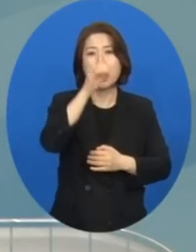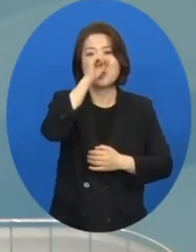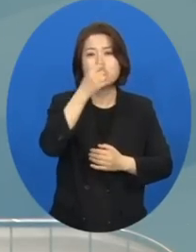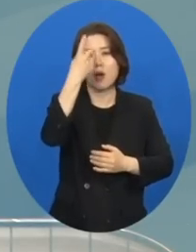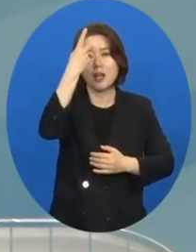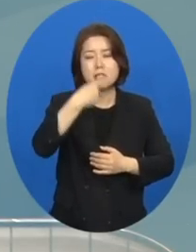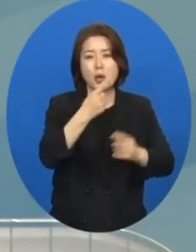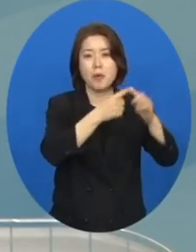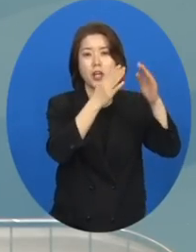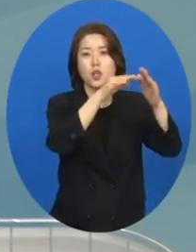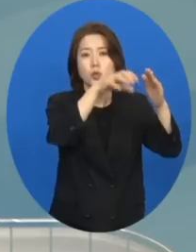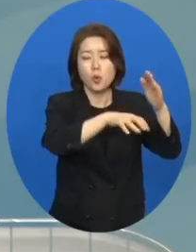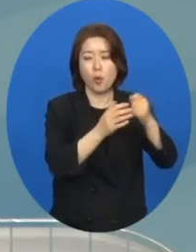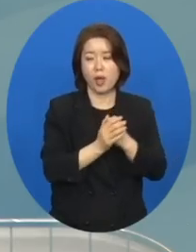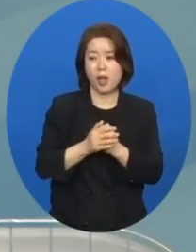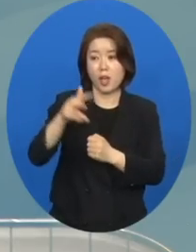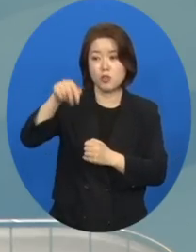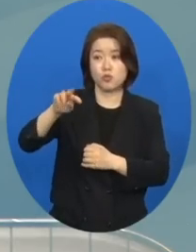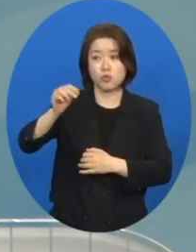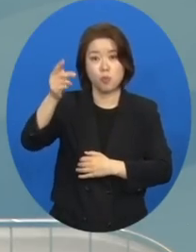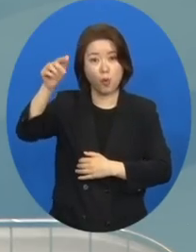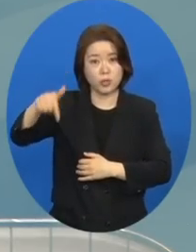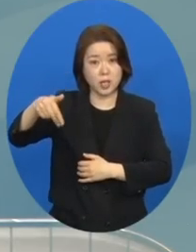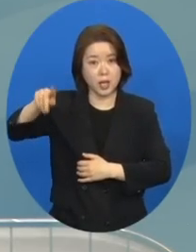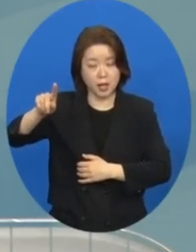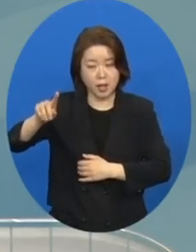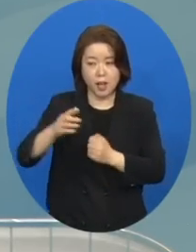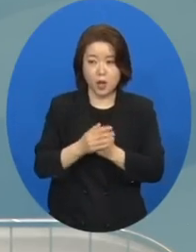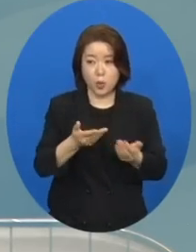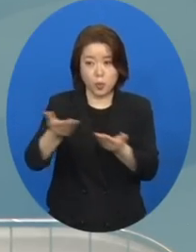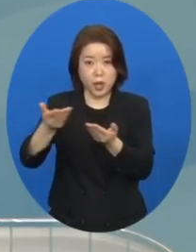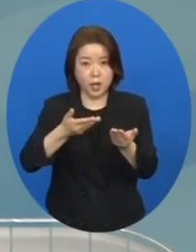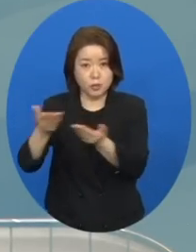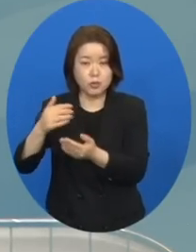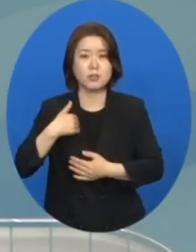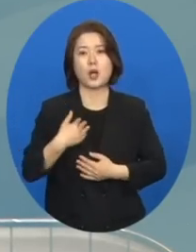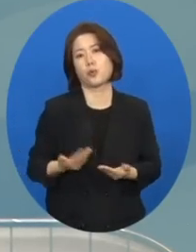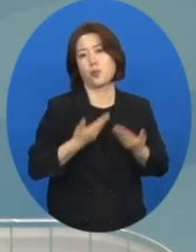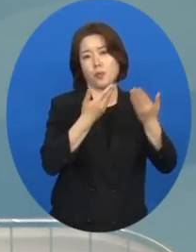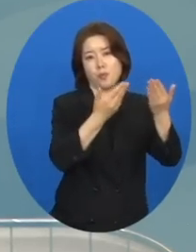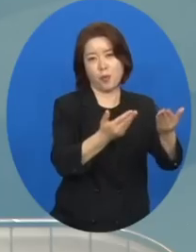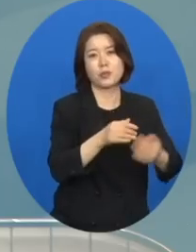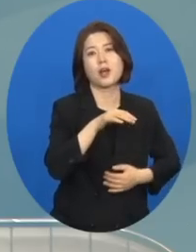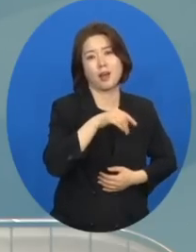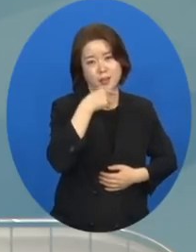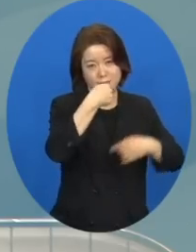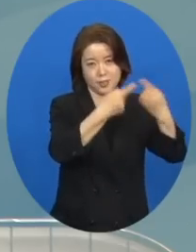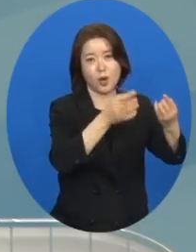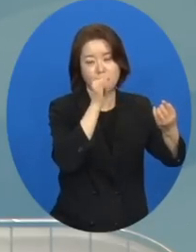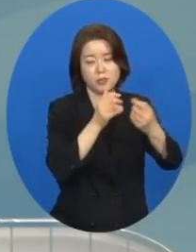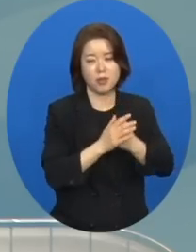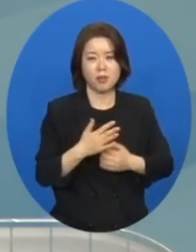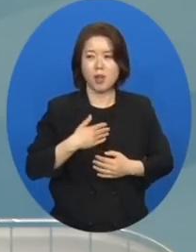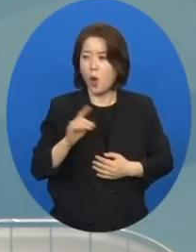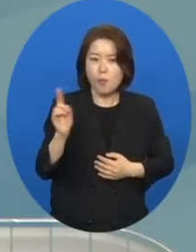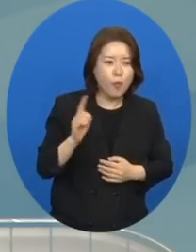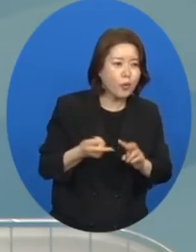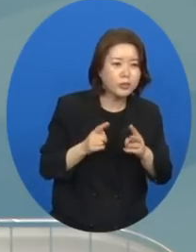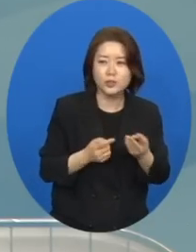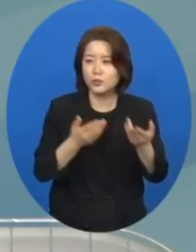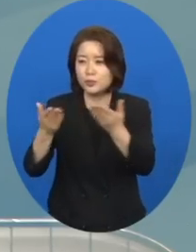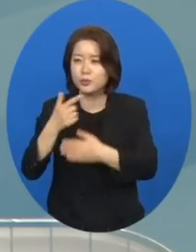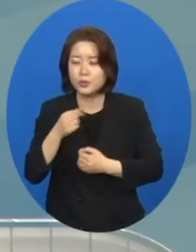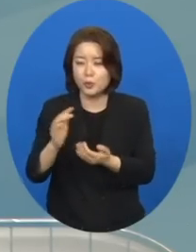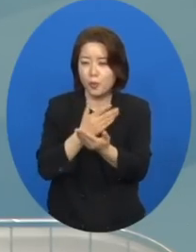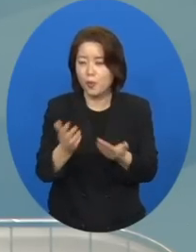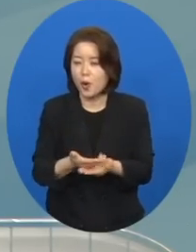우리 주 목자 분들 그 무료급식을 나눠주는 일을 섬기고 있습니다 이제는 무엇이든지 주고 싶은 마음이 들고 베풀고